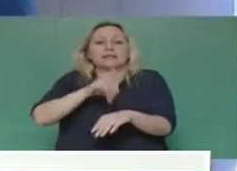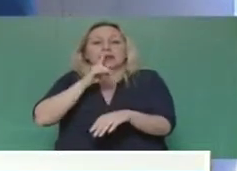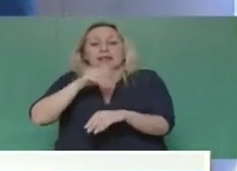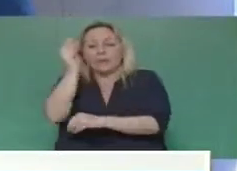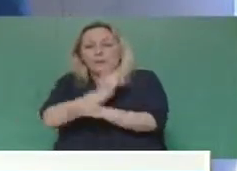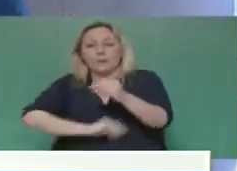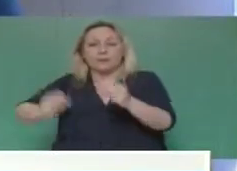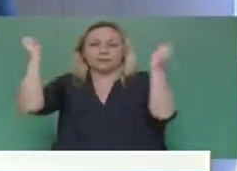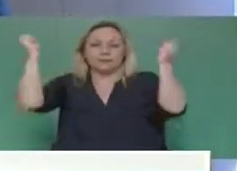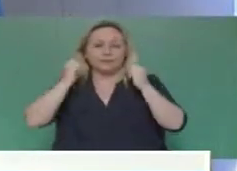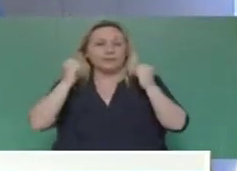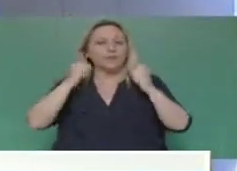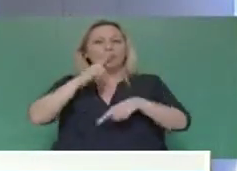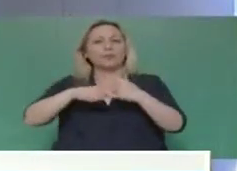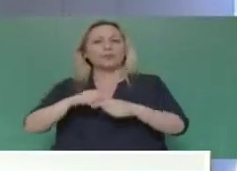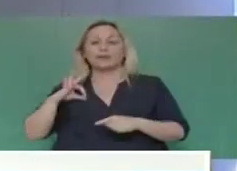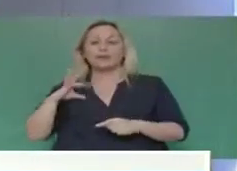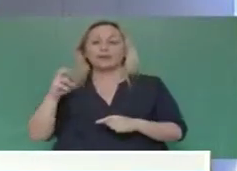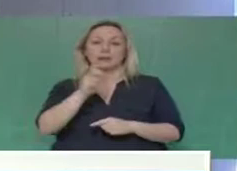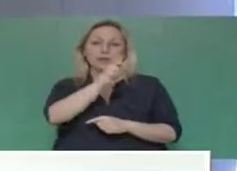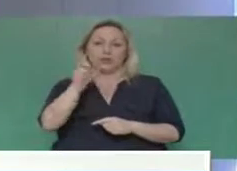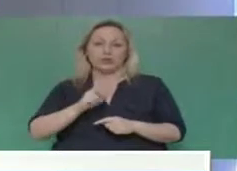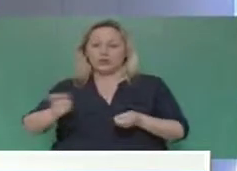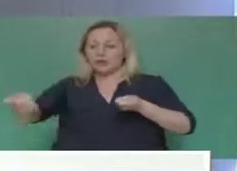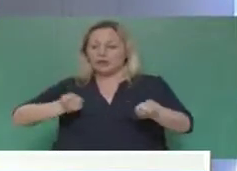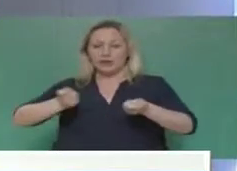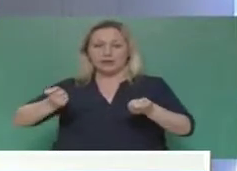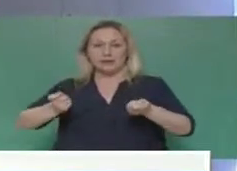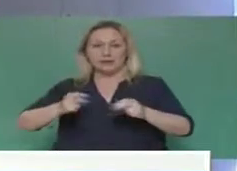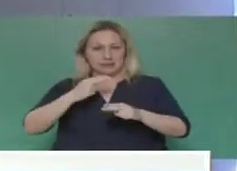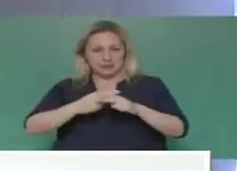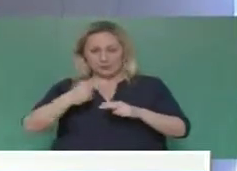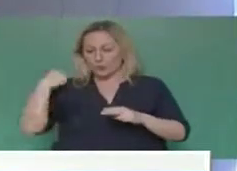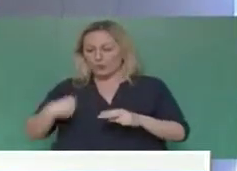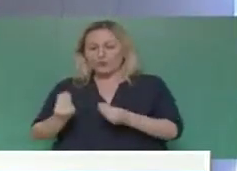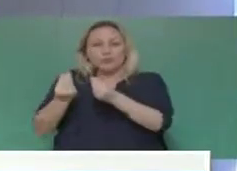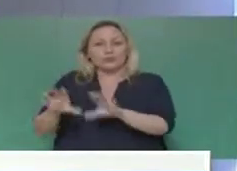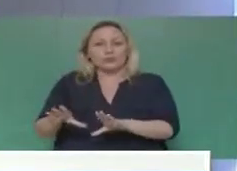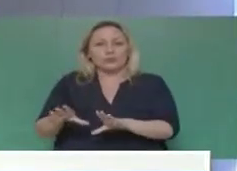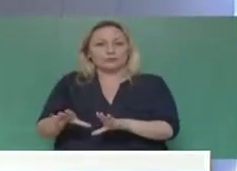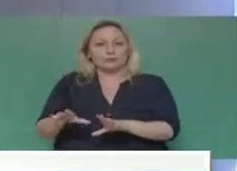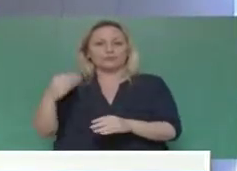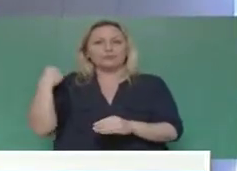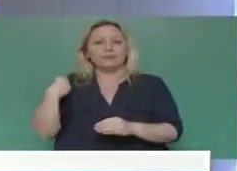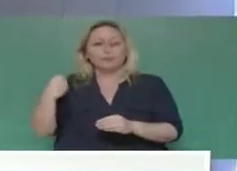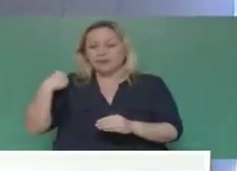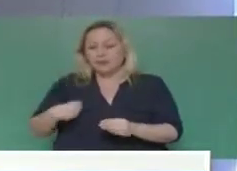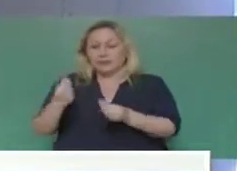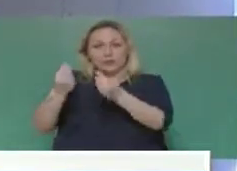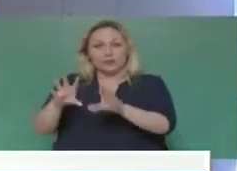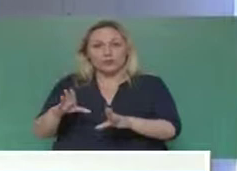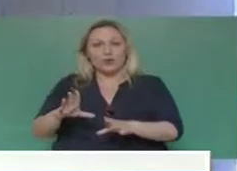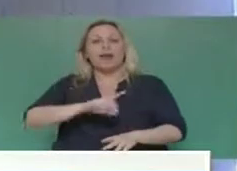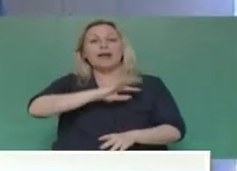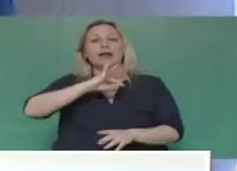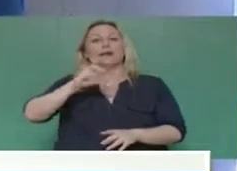συνέπειες στην καθημερινότητα και στη διαχείριση. Ουσιαστικά δηλαδή δεν θα λειτουργούν οι Δήμοι. Και αυτό θα έχει άμεσο αντίκτυπο στην καθημερινότητα των πολιτών. Άρα φυσικά